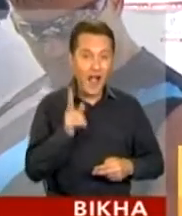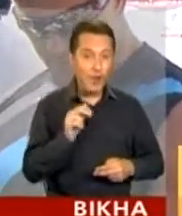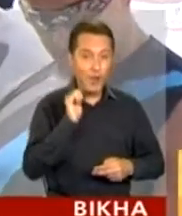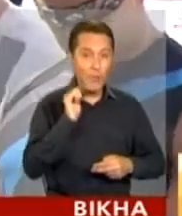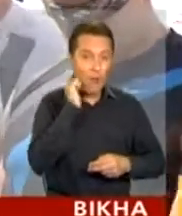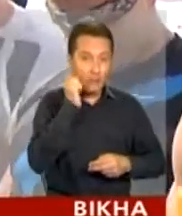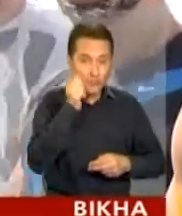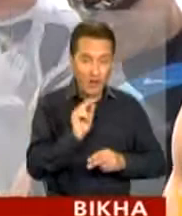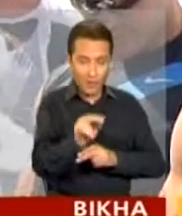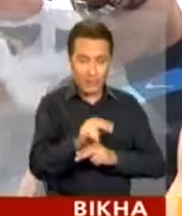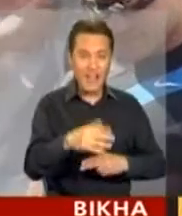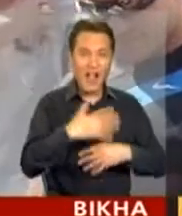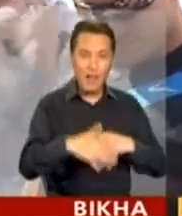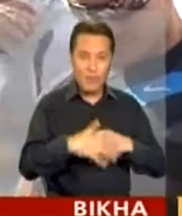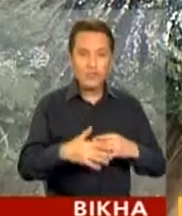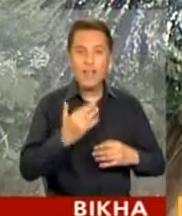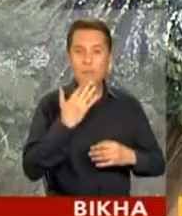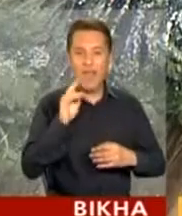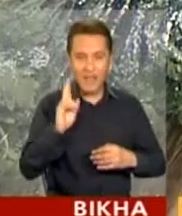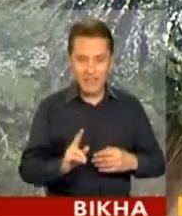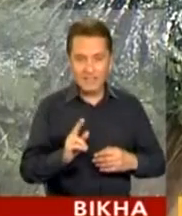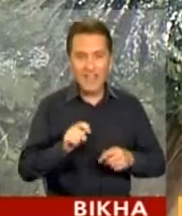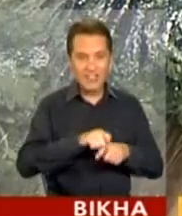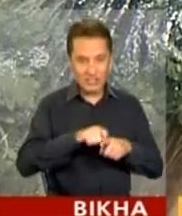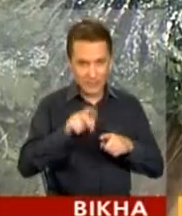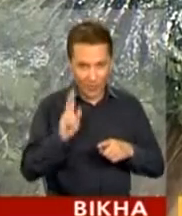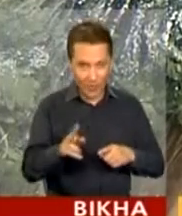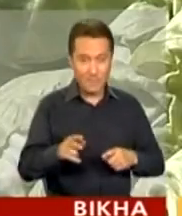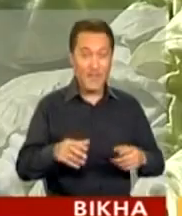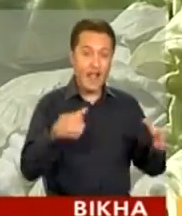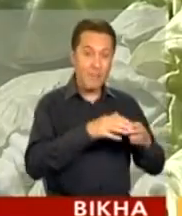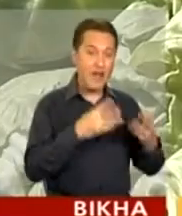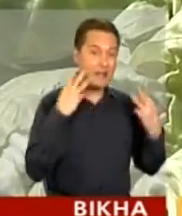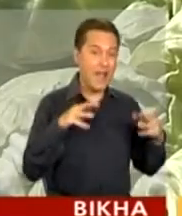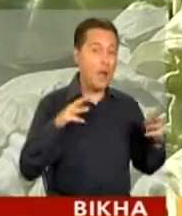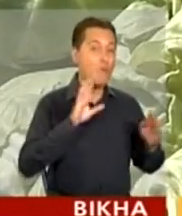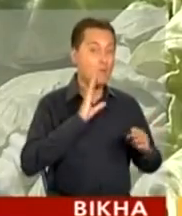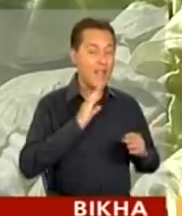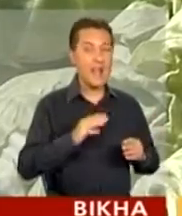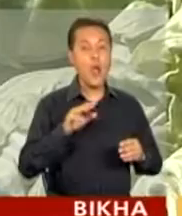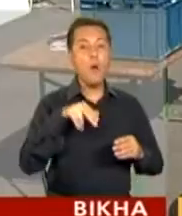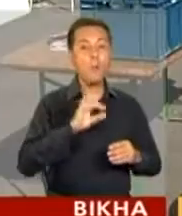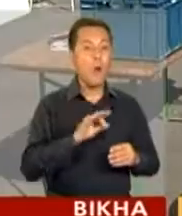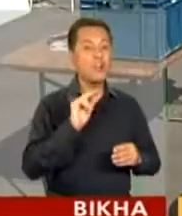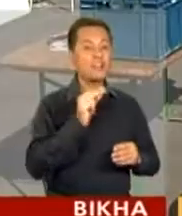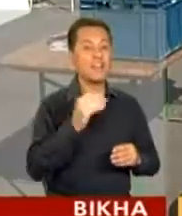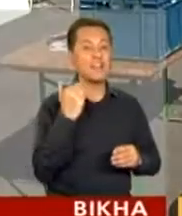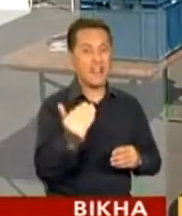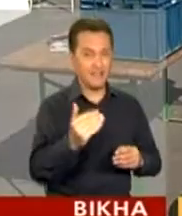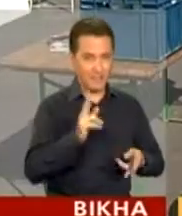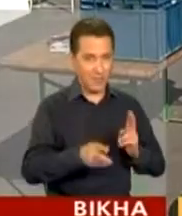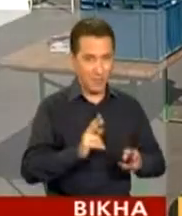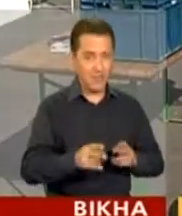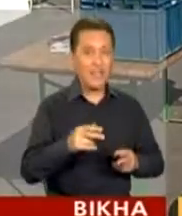бути капуста, сладкий перець, чеснок. Команда моделей має готувати борщ по-чернігівському з яблуками та кабачками. Однак